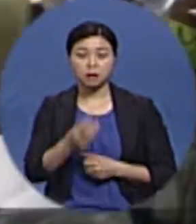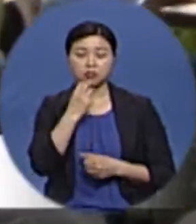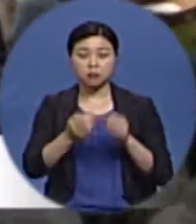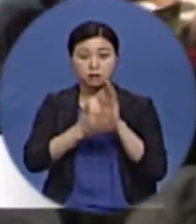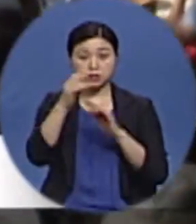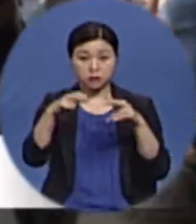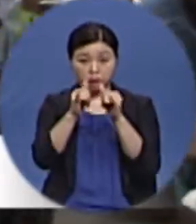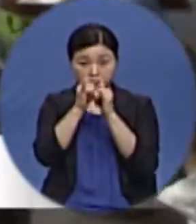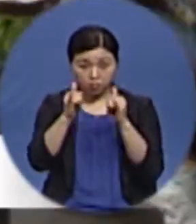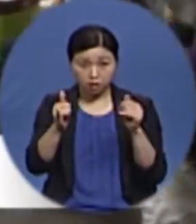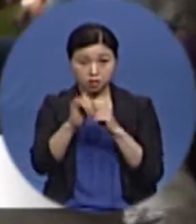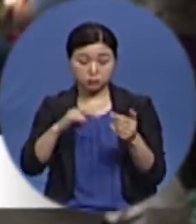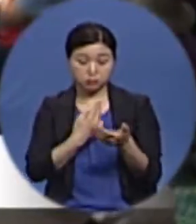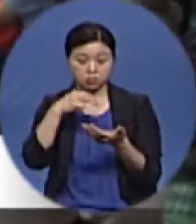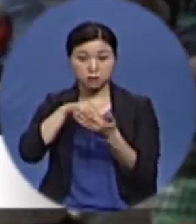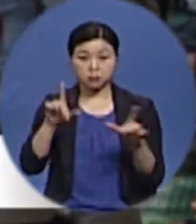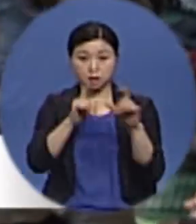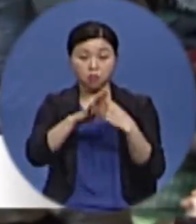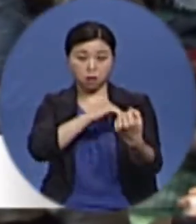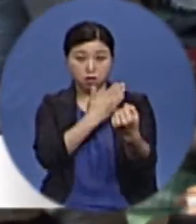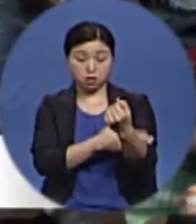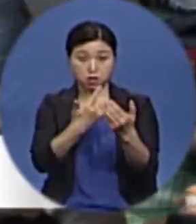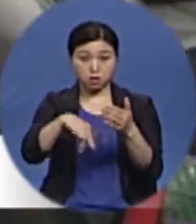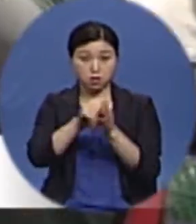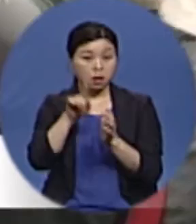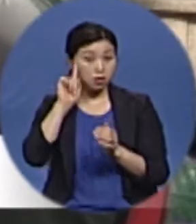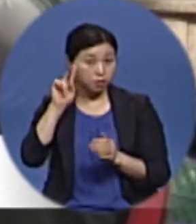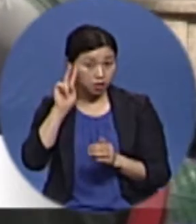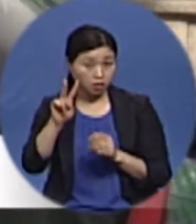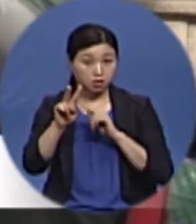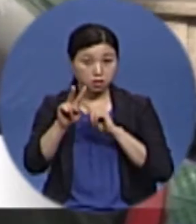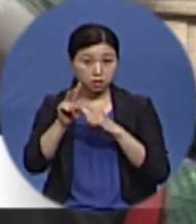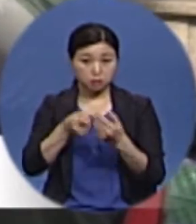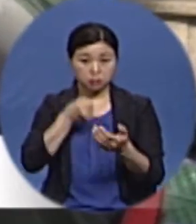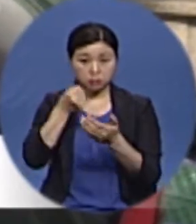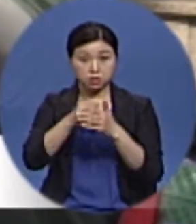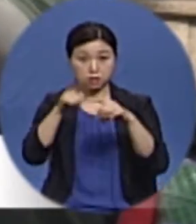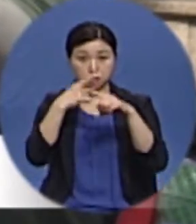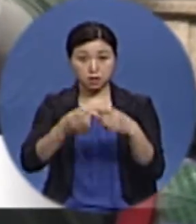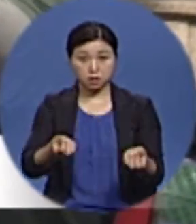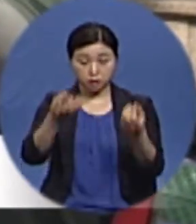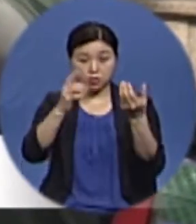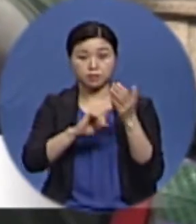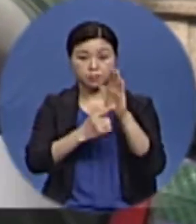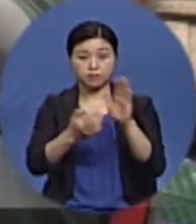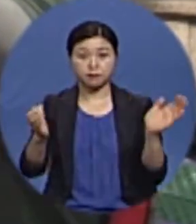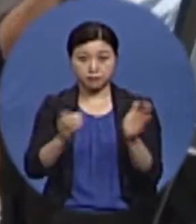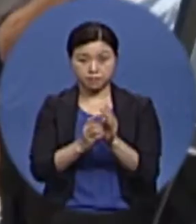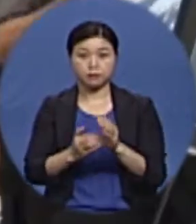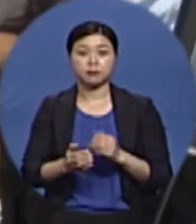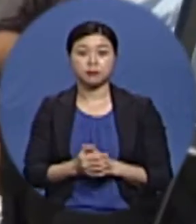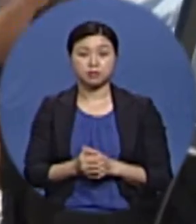서울시 장애인의 자립생활 권리를 위한 1박 2일 불끈 결심대회가 열렸습니다.